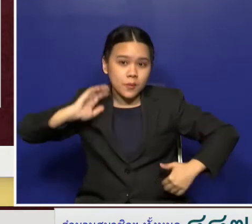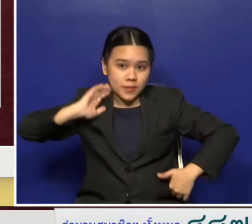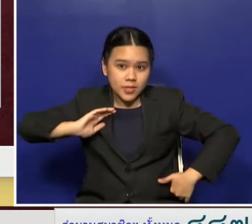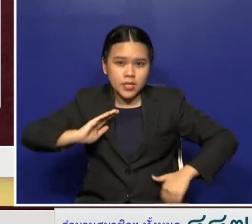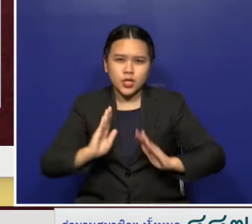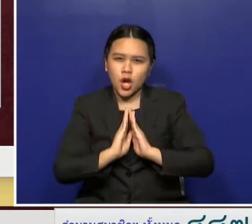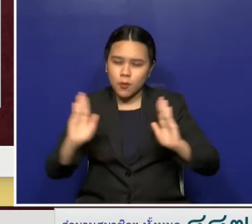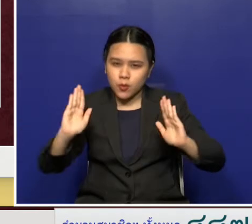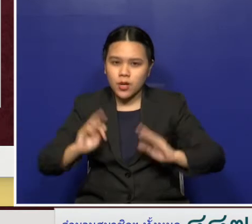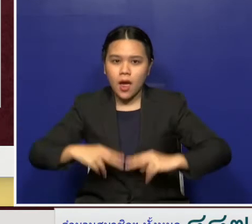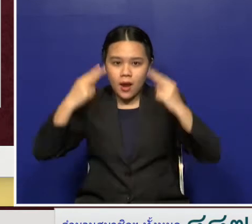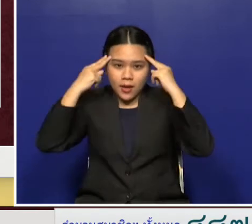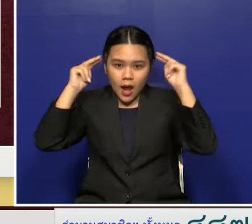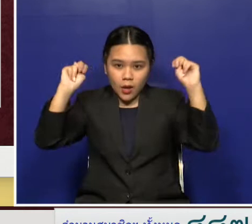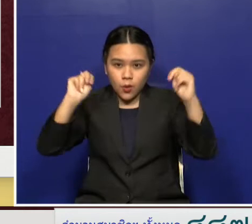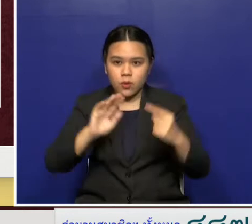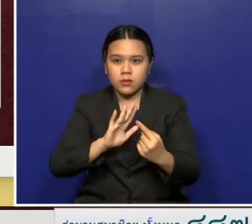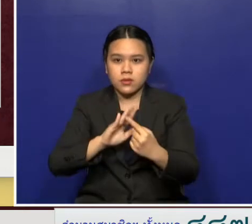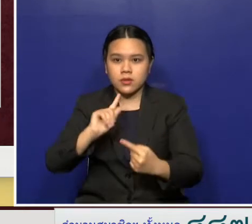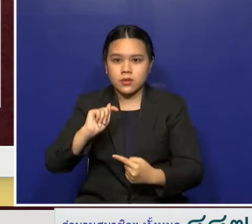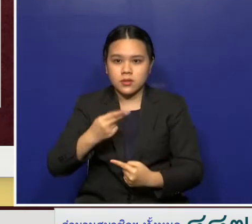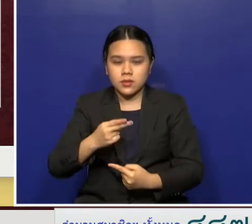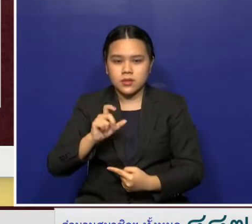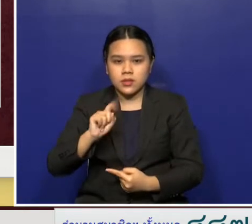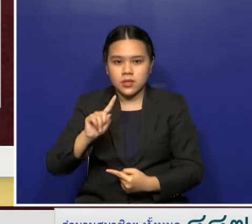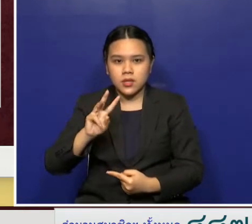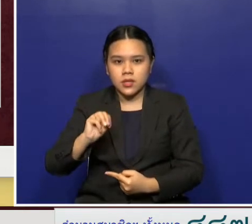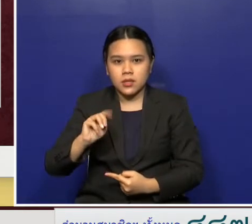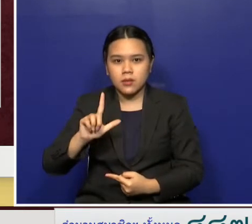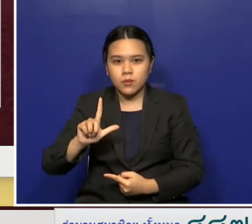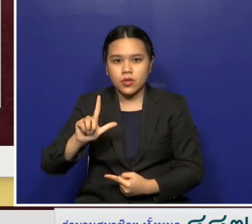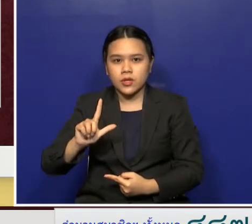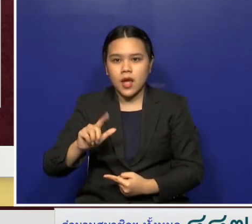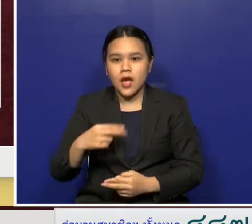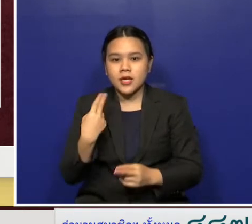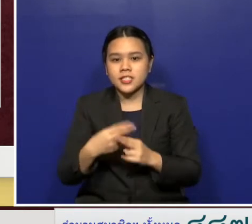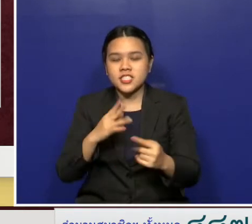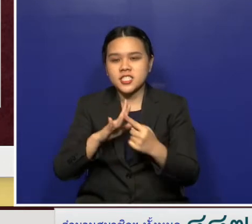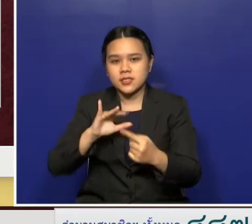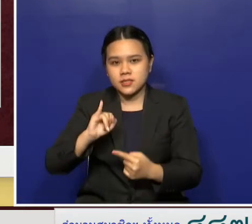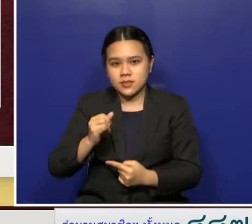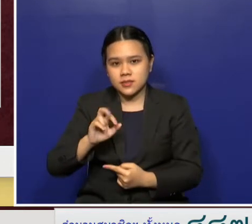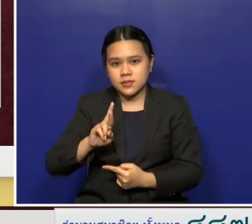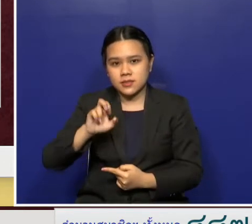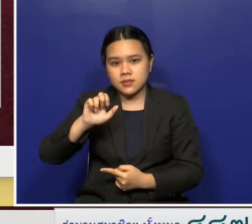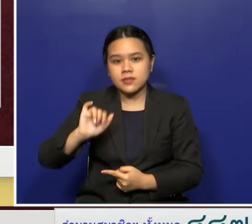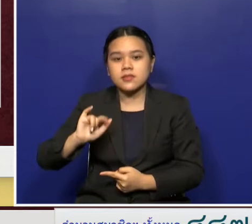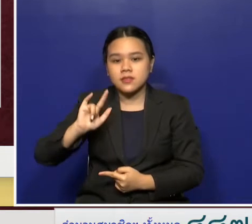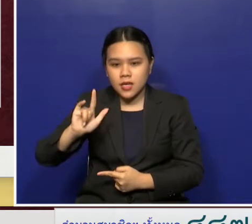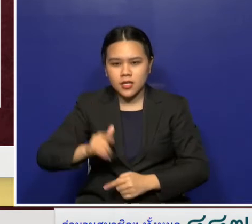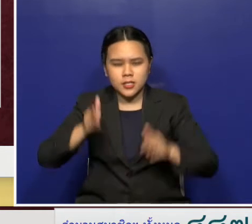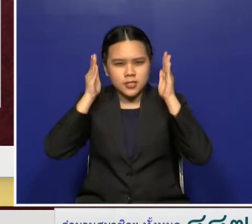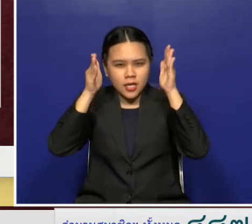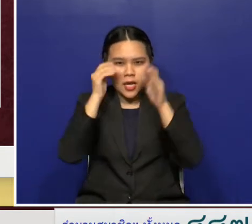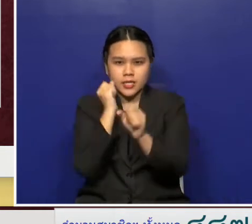ท่านนายกเทศบนตีคือท่านจำเรินจับสราธีพท่านได้ตั้งใจทำและเอาสายไฟ